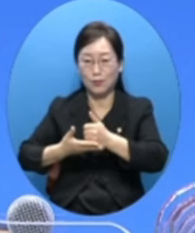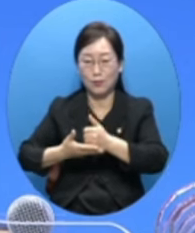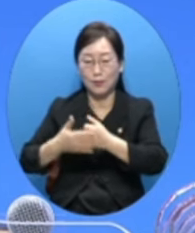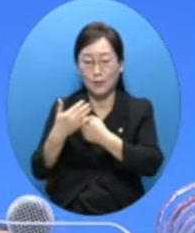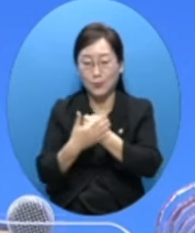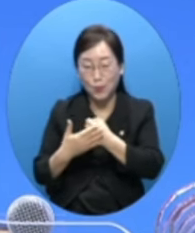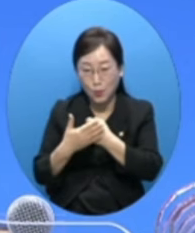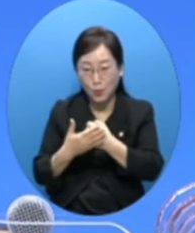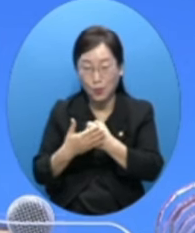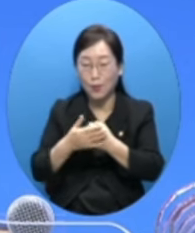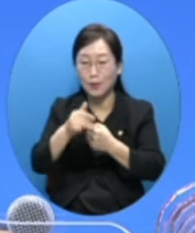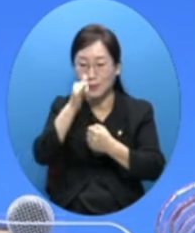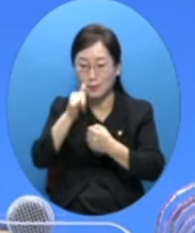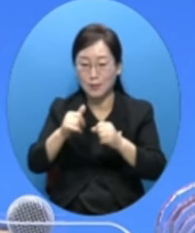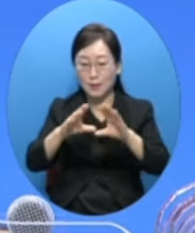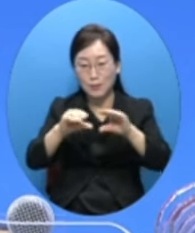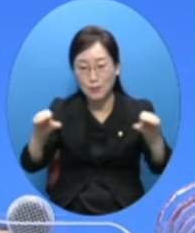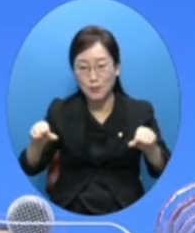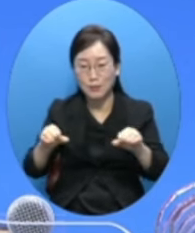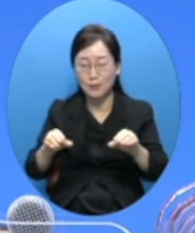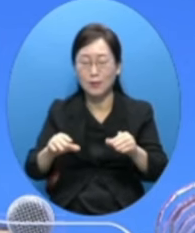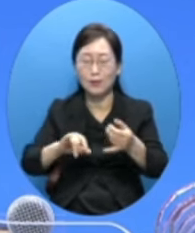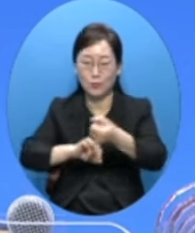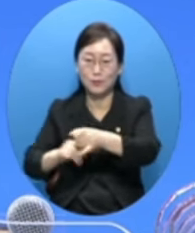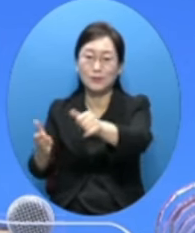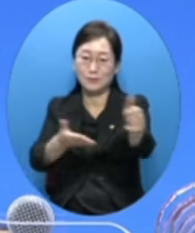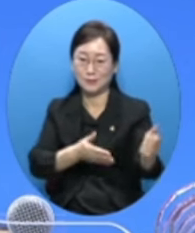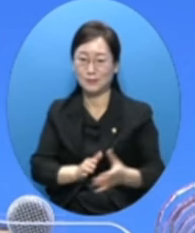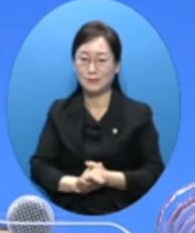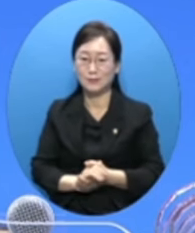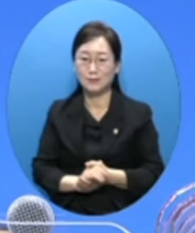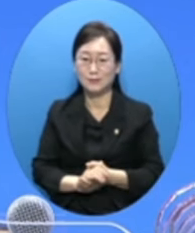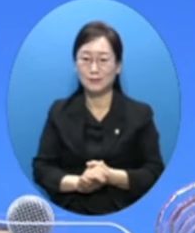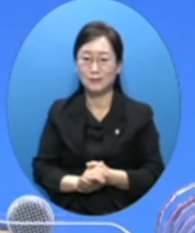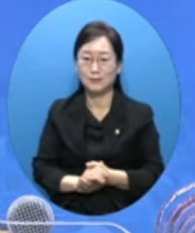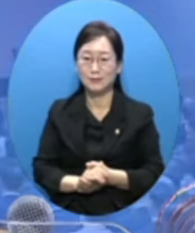사람, 온유한 사람들이 되기를 바랍니다.